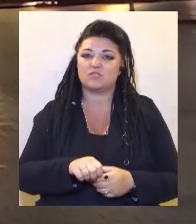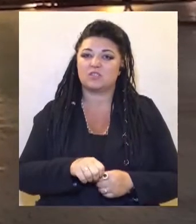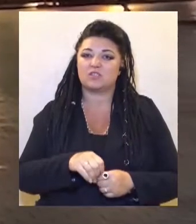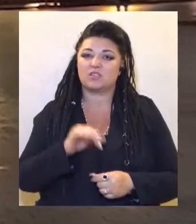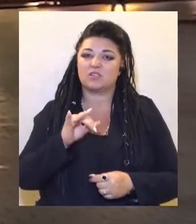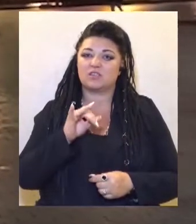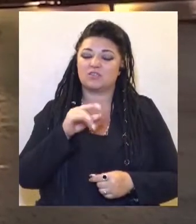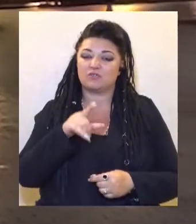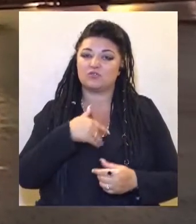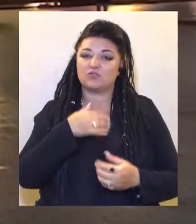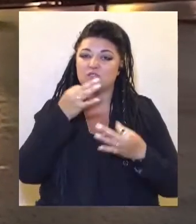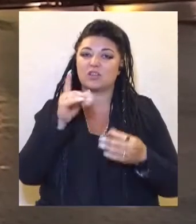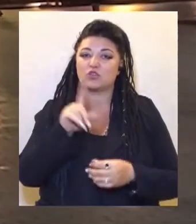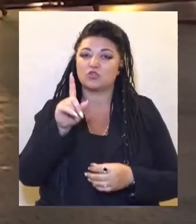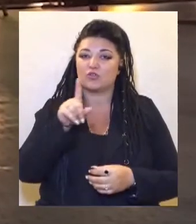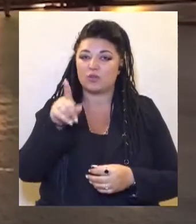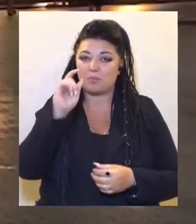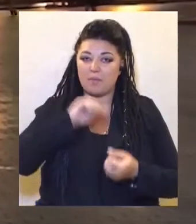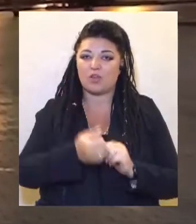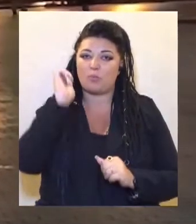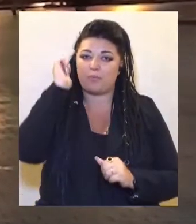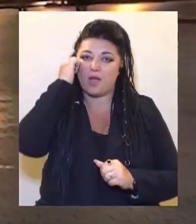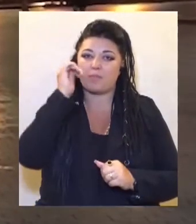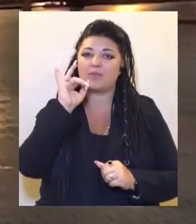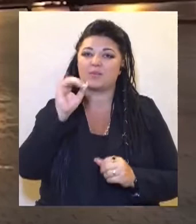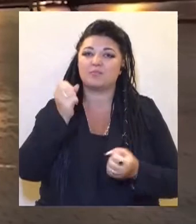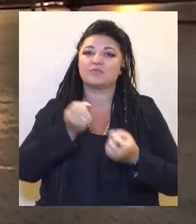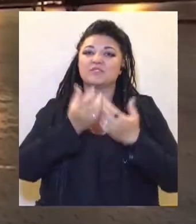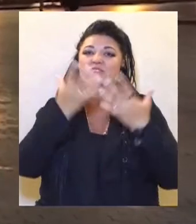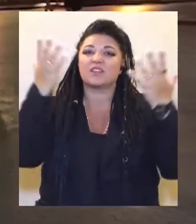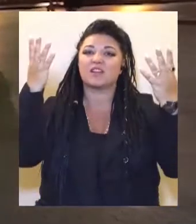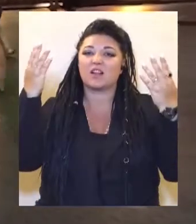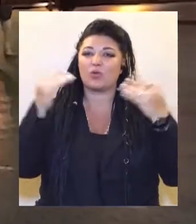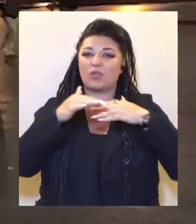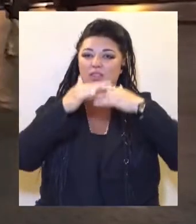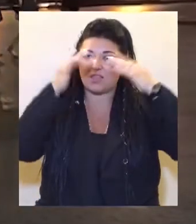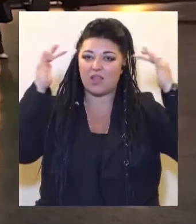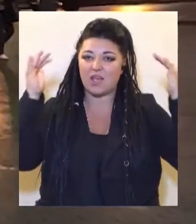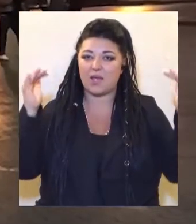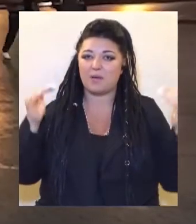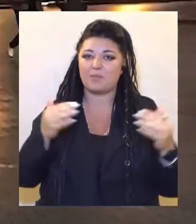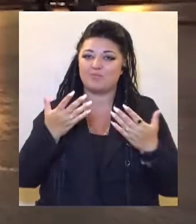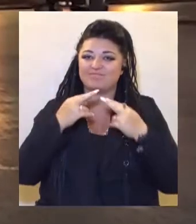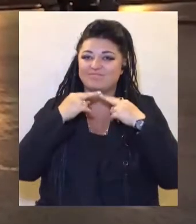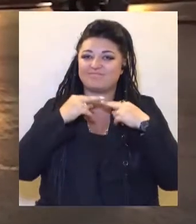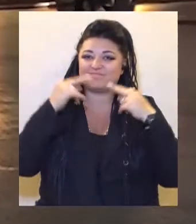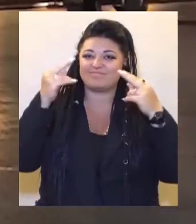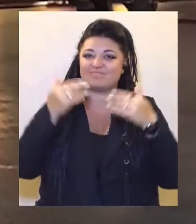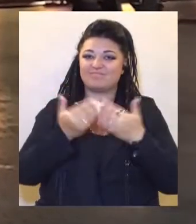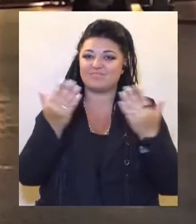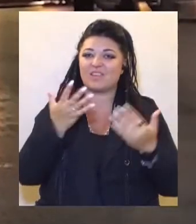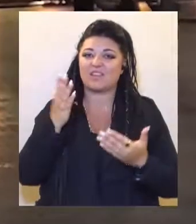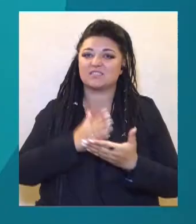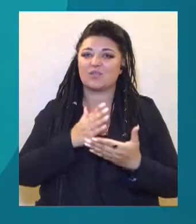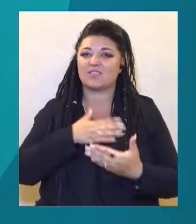пам'ятають пам'ять. І цей світ, який вони засвітили в небо, це світ для тієї небесної сотні, в якій знаходяться і наші герої